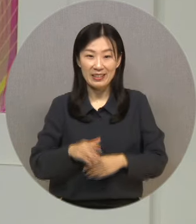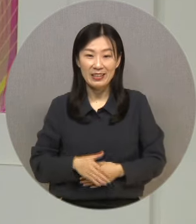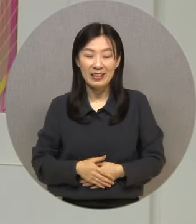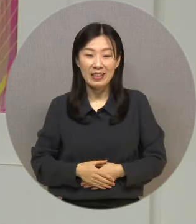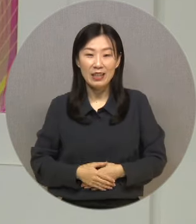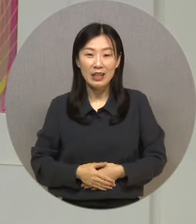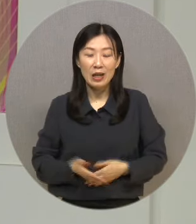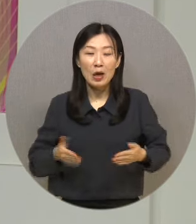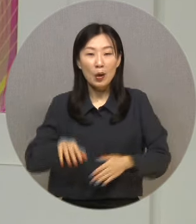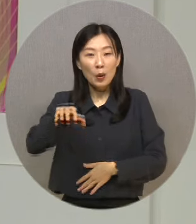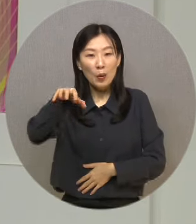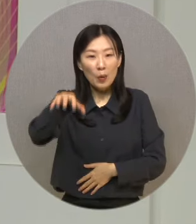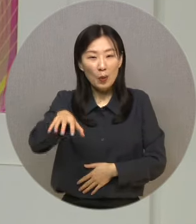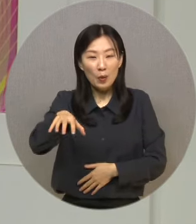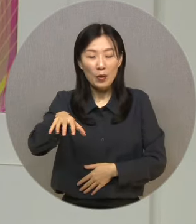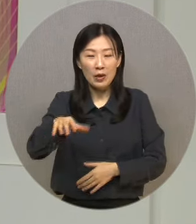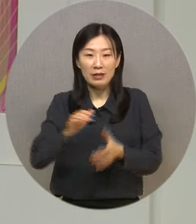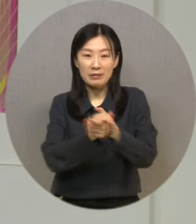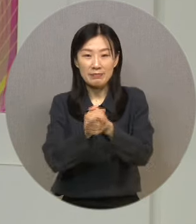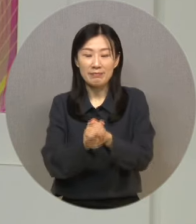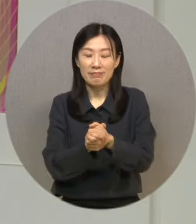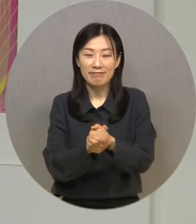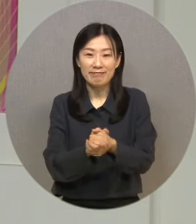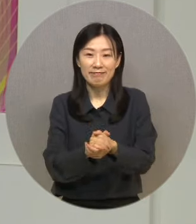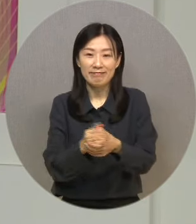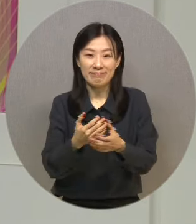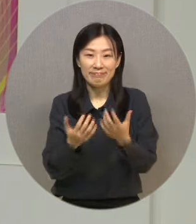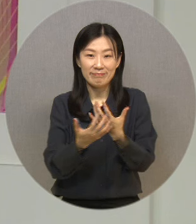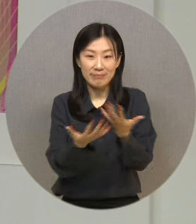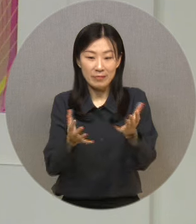많이 한다고 들었습니다.